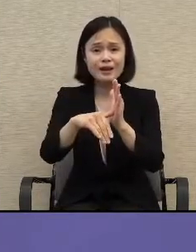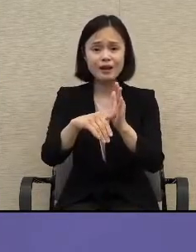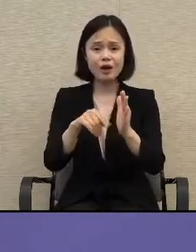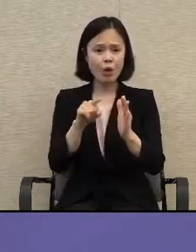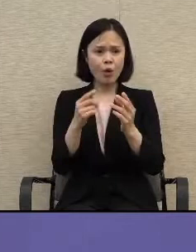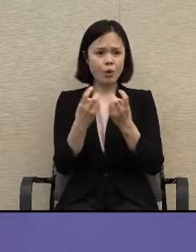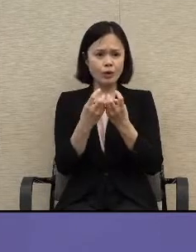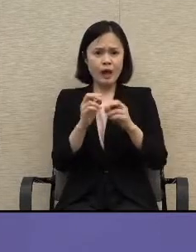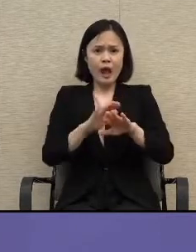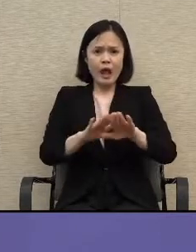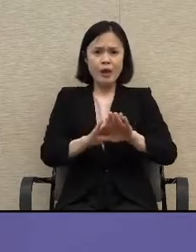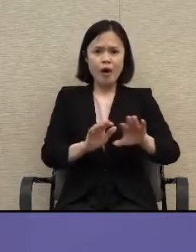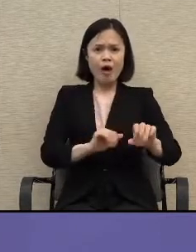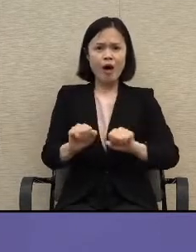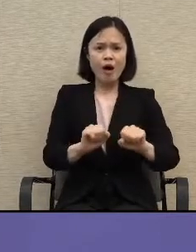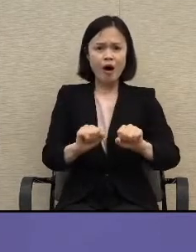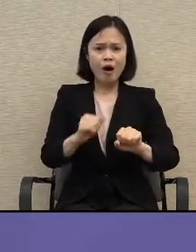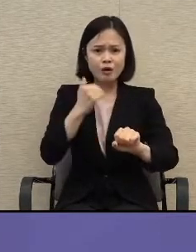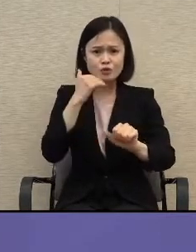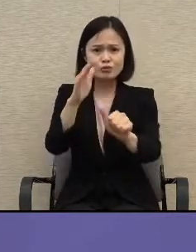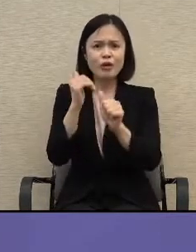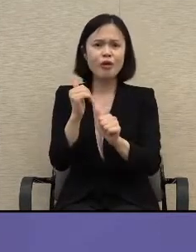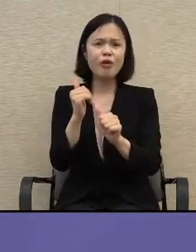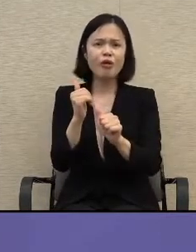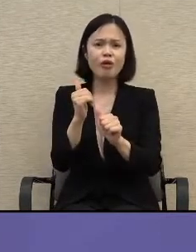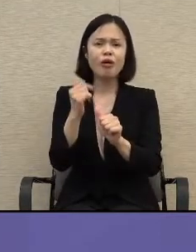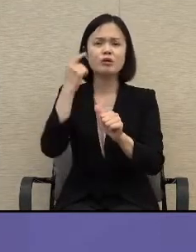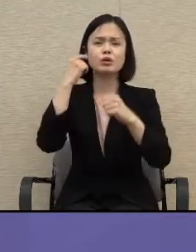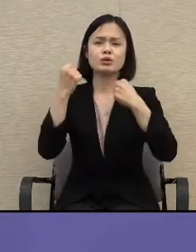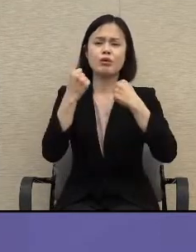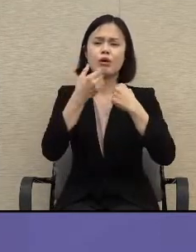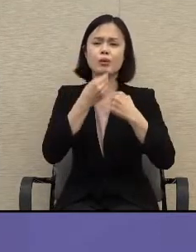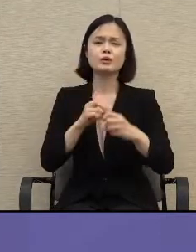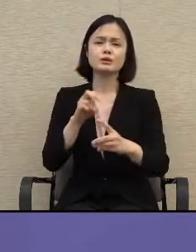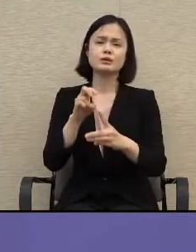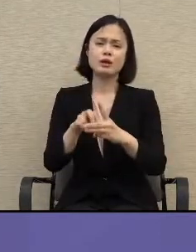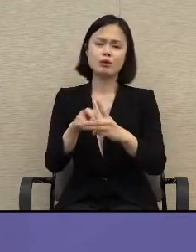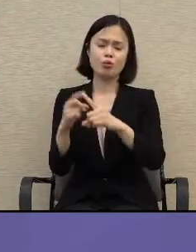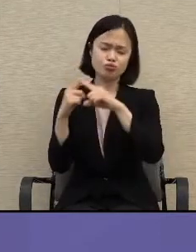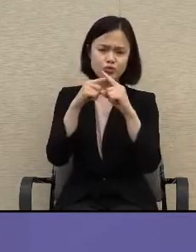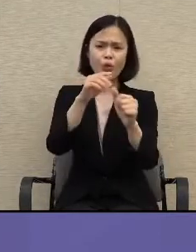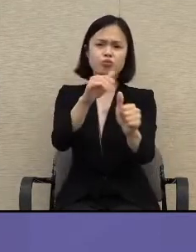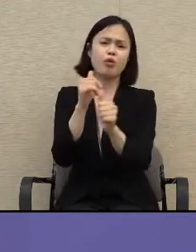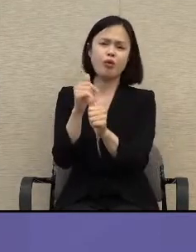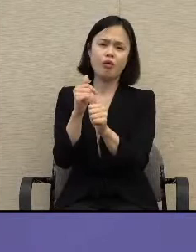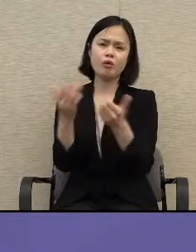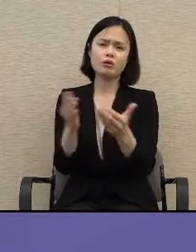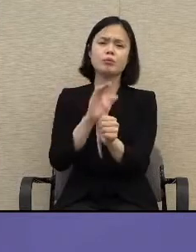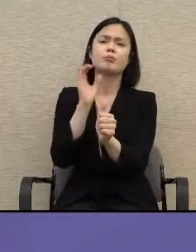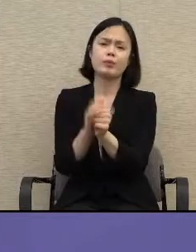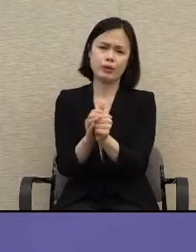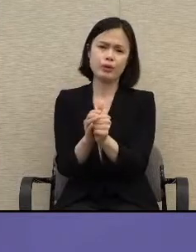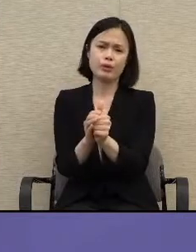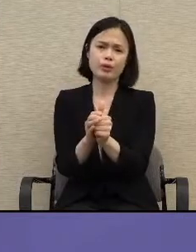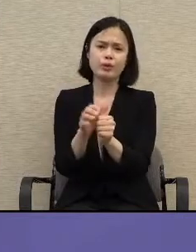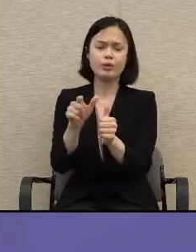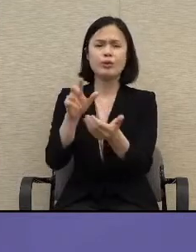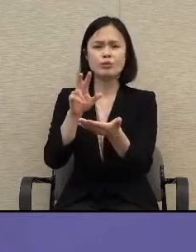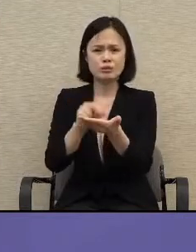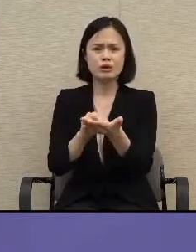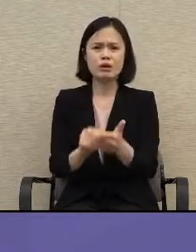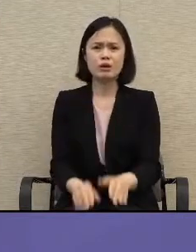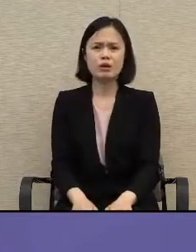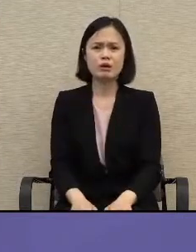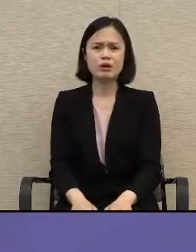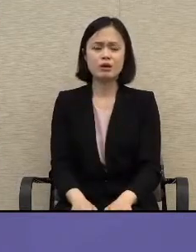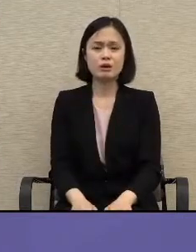대한 대응을 정신건강복지센터로의 책임으로 이제 넘겨가는 구조들이 있습니다. 물론 작년에